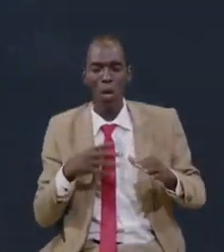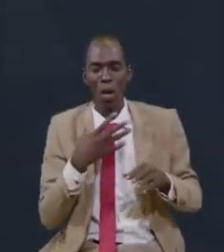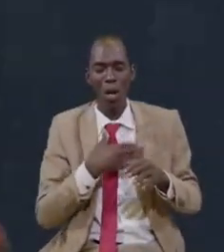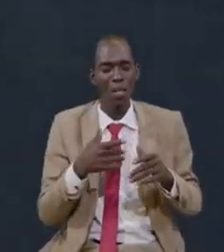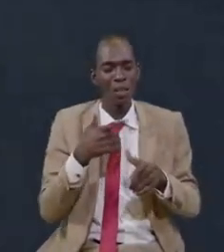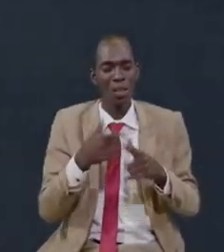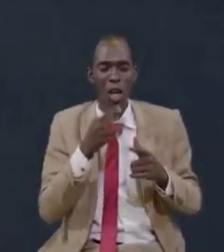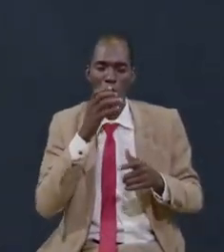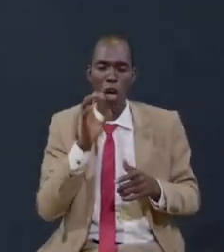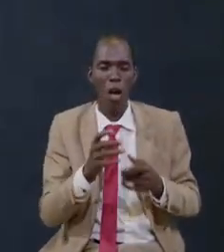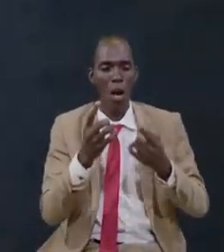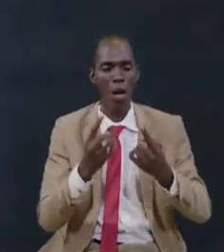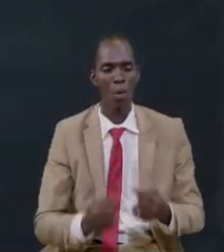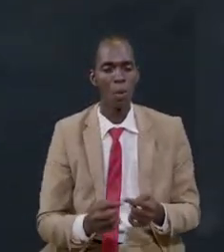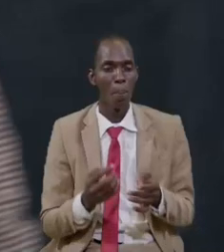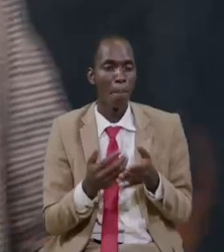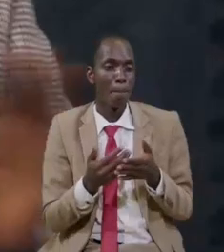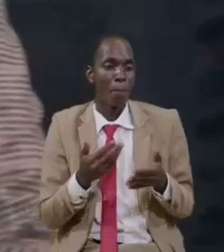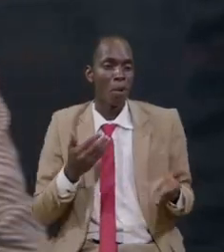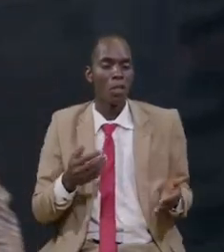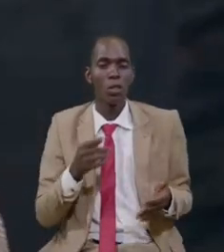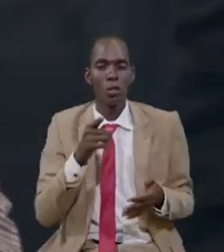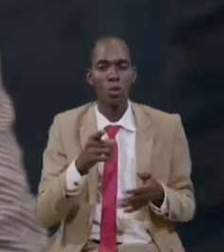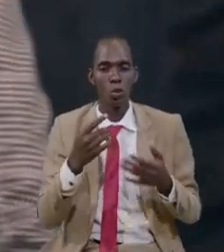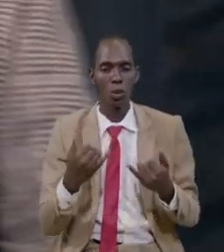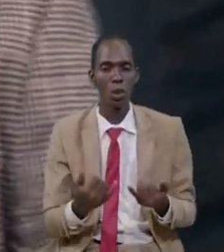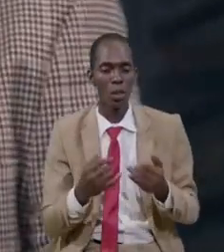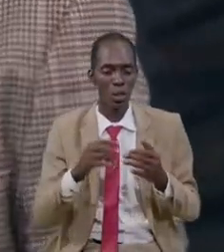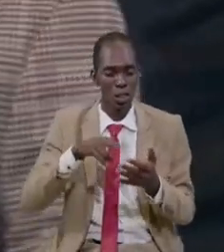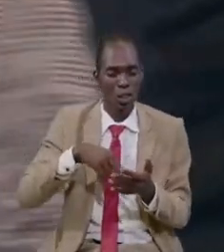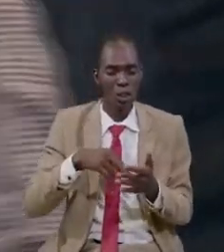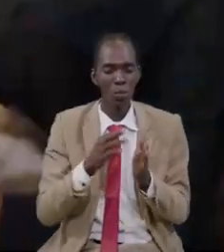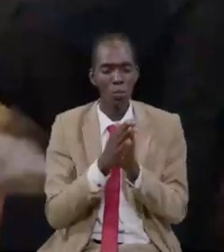eux. Avant maintenant de venir à Deutéronome chapitre 28.